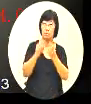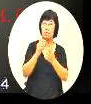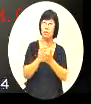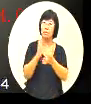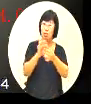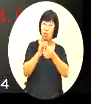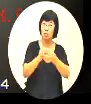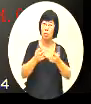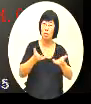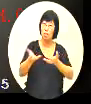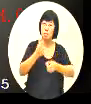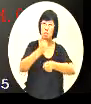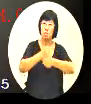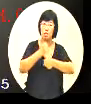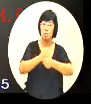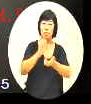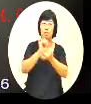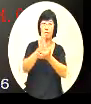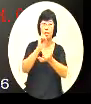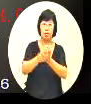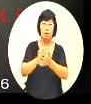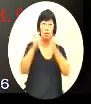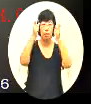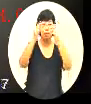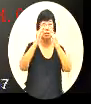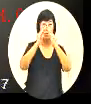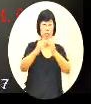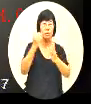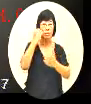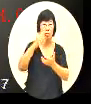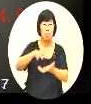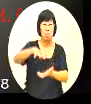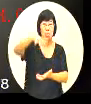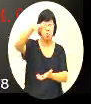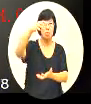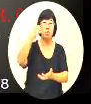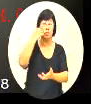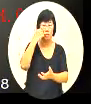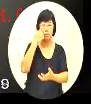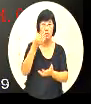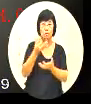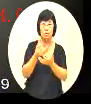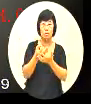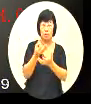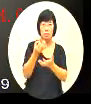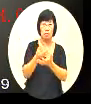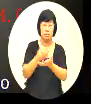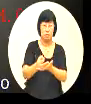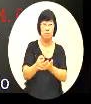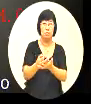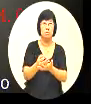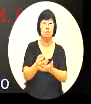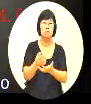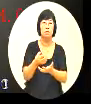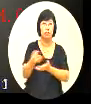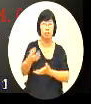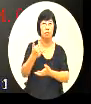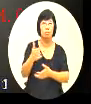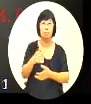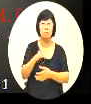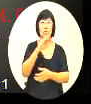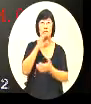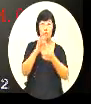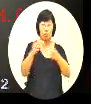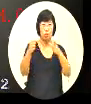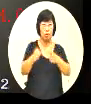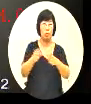个内容，就是说目前我们高雄是累积未偿余额哈，未偿的，就是说我们实质的，那么总预公债借